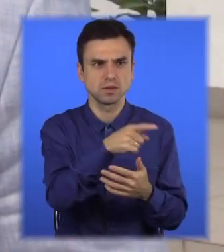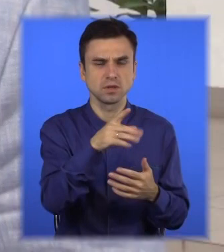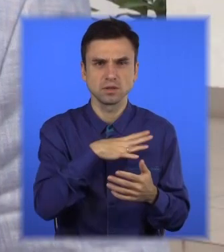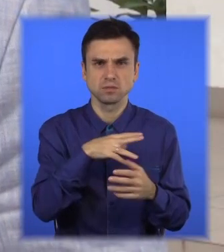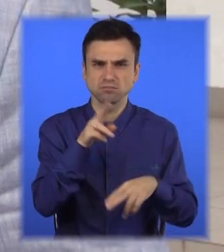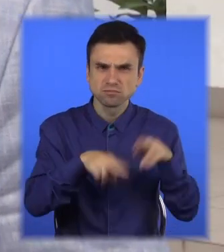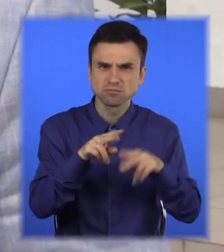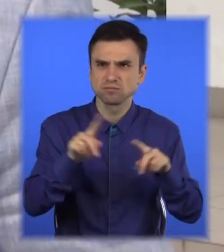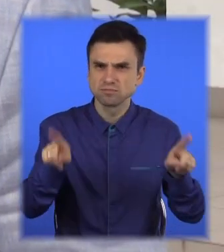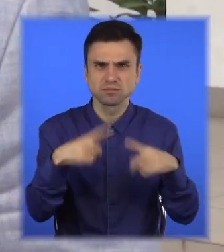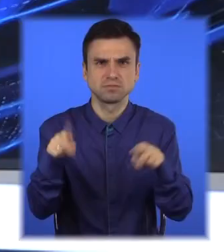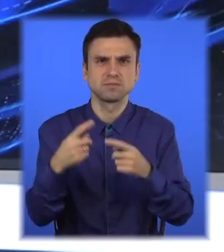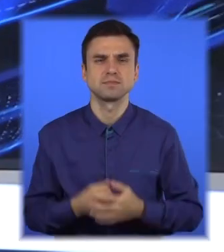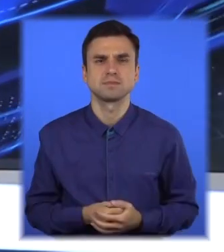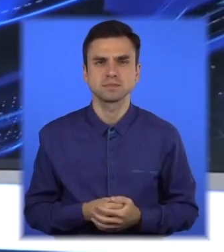поднимали район, поднимали город.